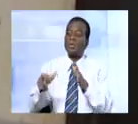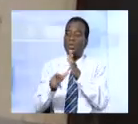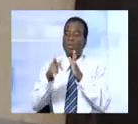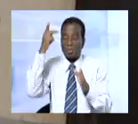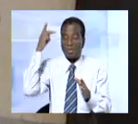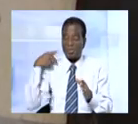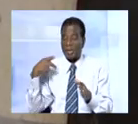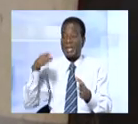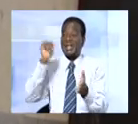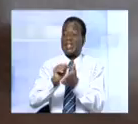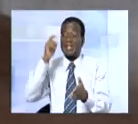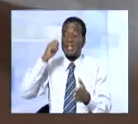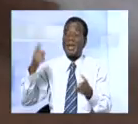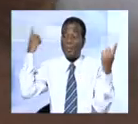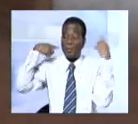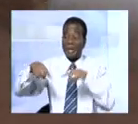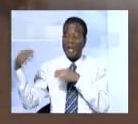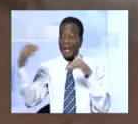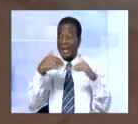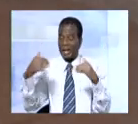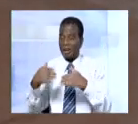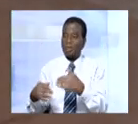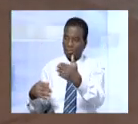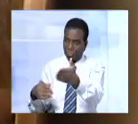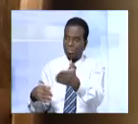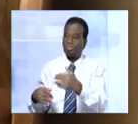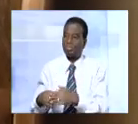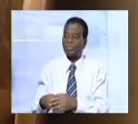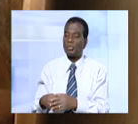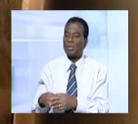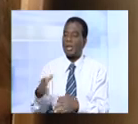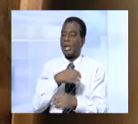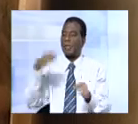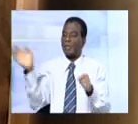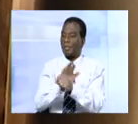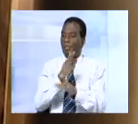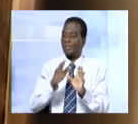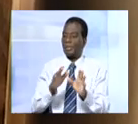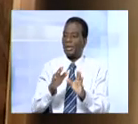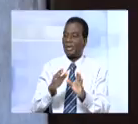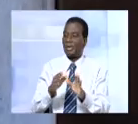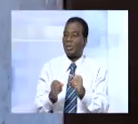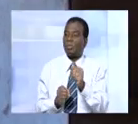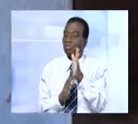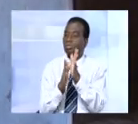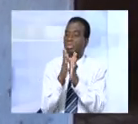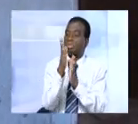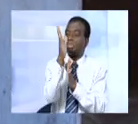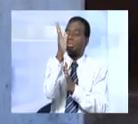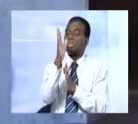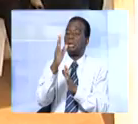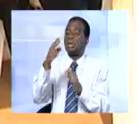du saccage offre l'image d'un bâtiment désaffecté et comble de cette bêtise l'incendie des bureaux de